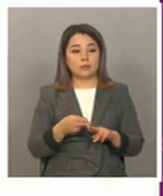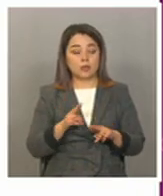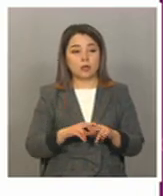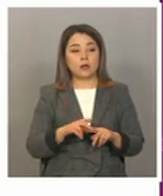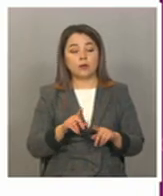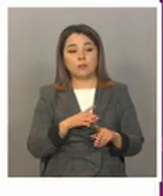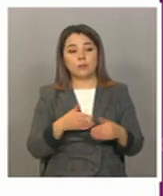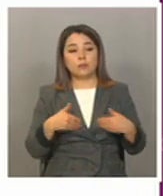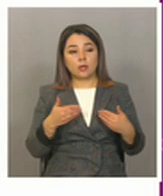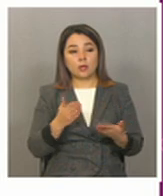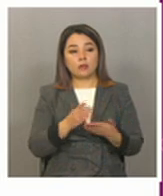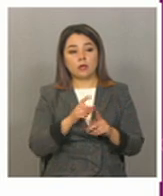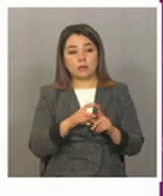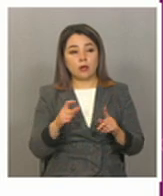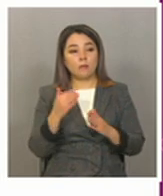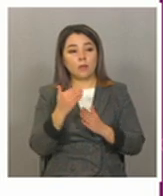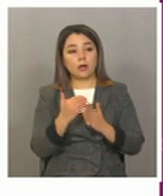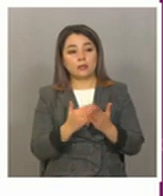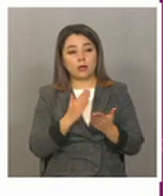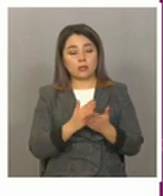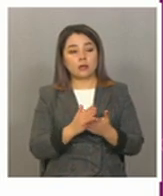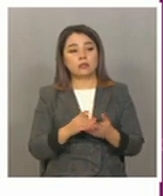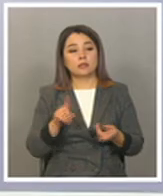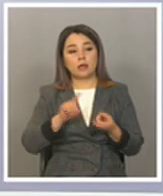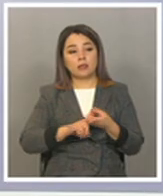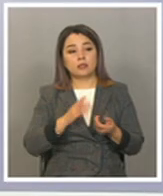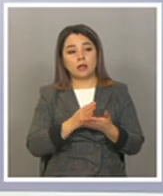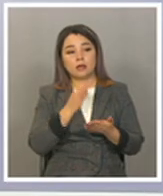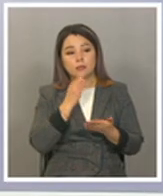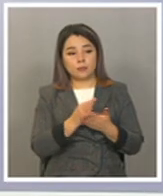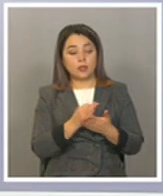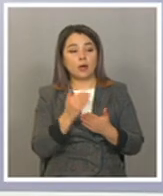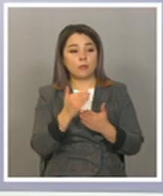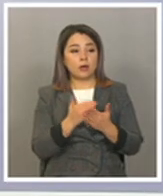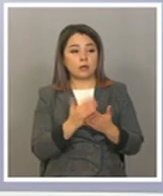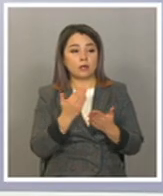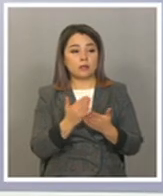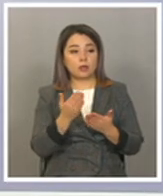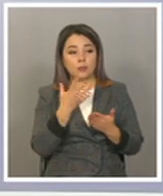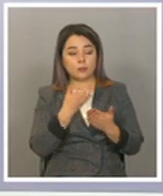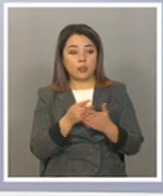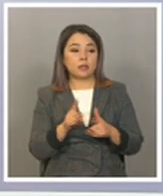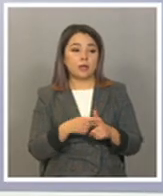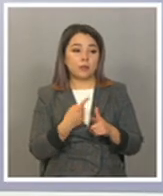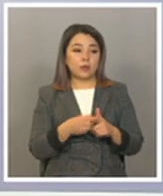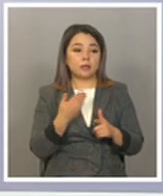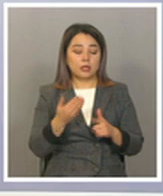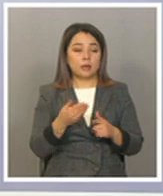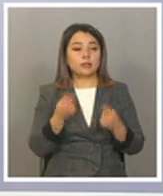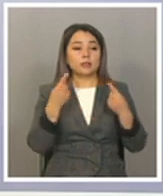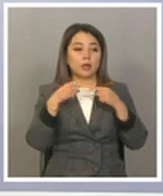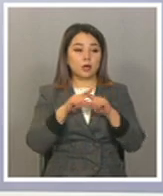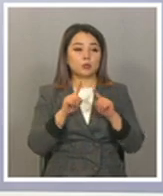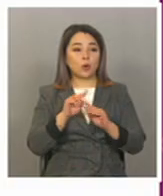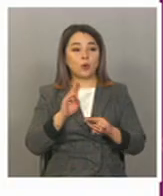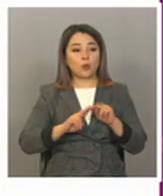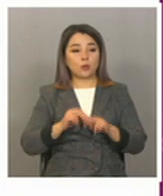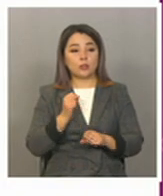Нұсқалары. Бағдарлама трансляциясы. Бағдарламалық немесе техникалық